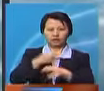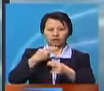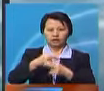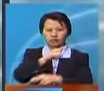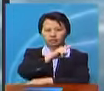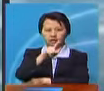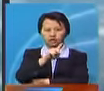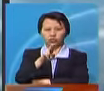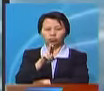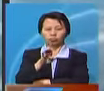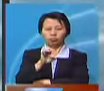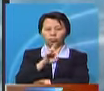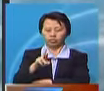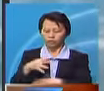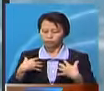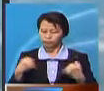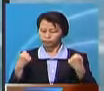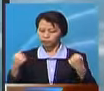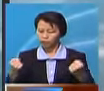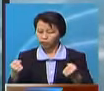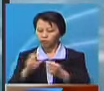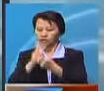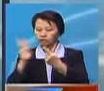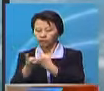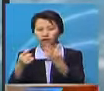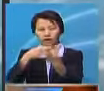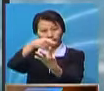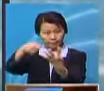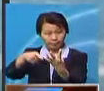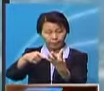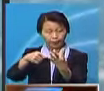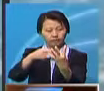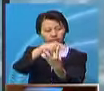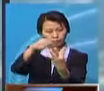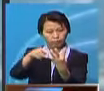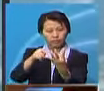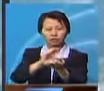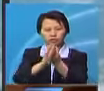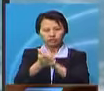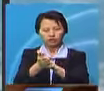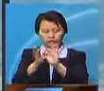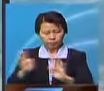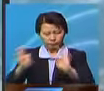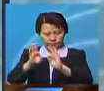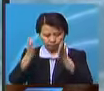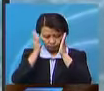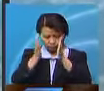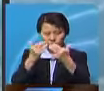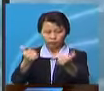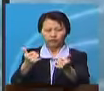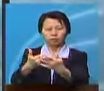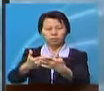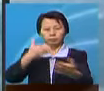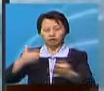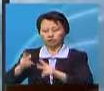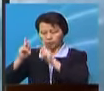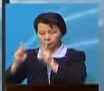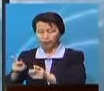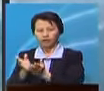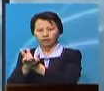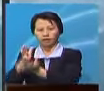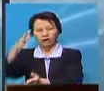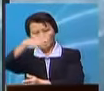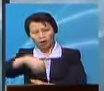Zubil Maksum berkata, kesihatan dan kebajikan keempat-empat individu berkenaan menjadi keutamaan ketika ini sebelum pihak